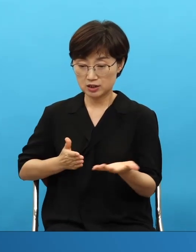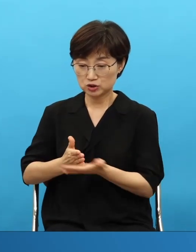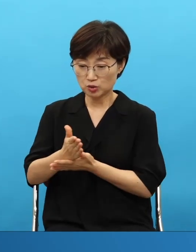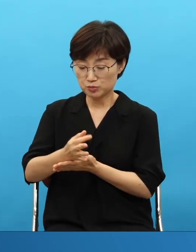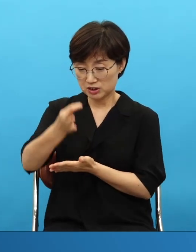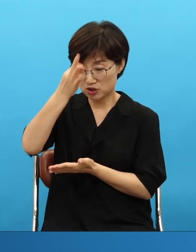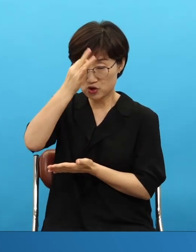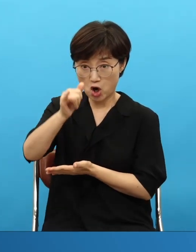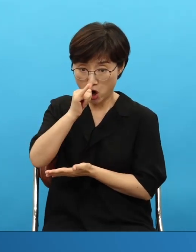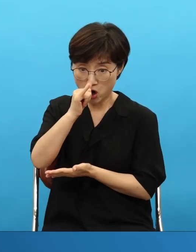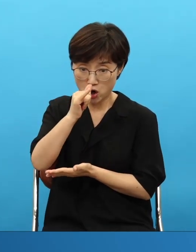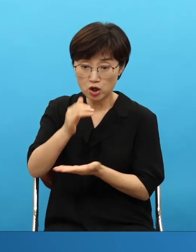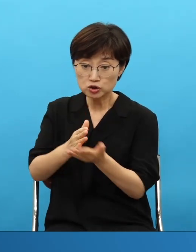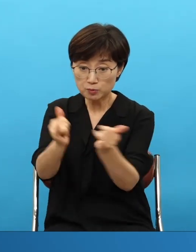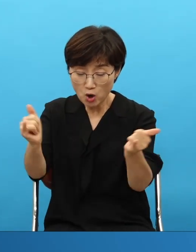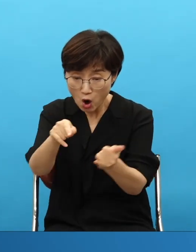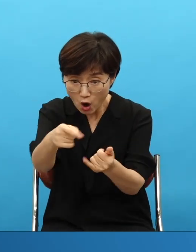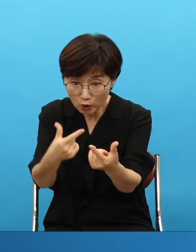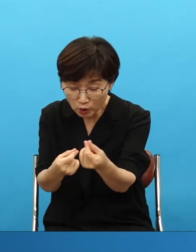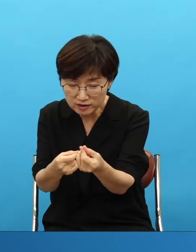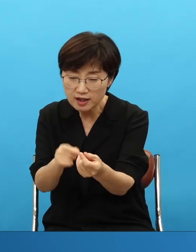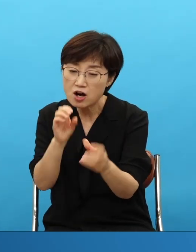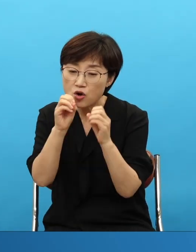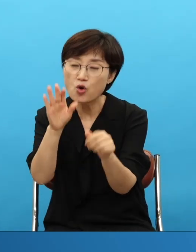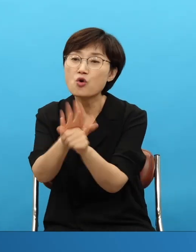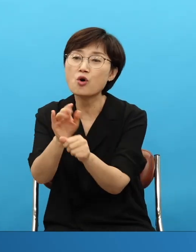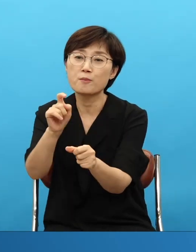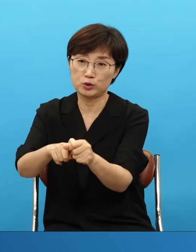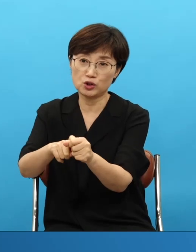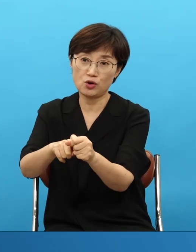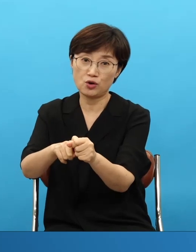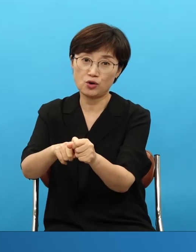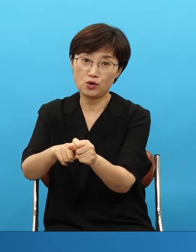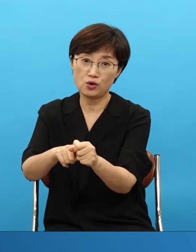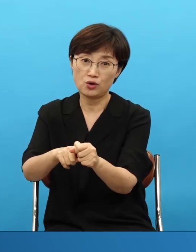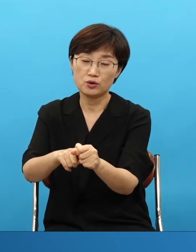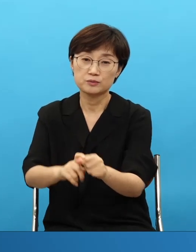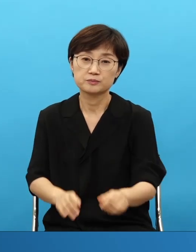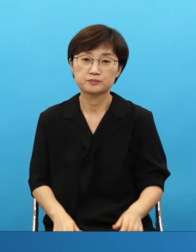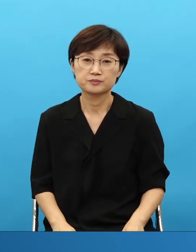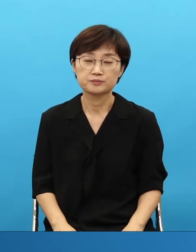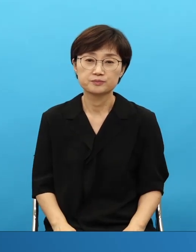위한 선교사 될 수도 있습니다. 也许 一边 做 목회 也可以 成为 宣教士.